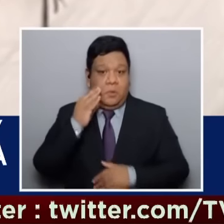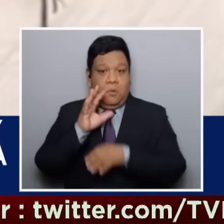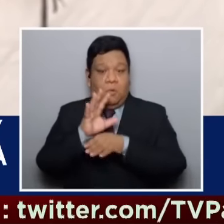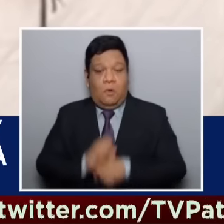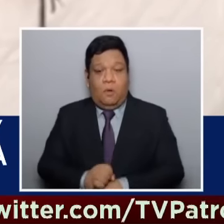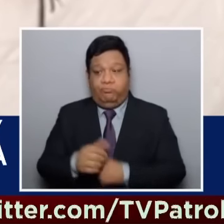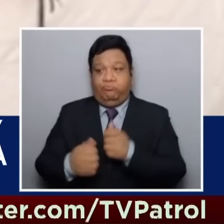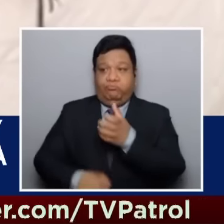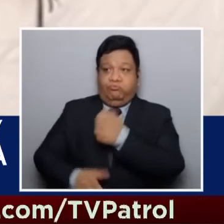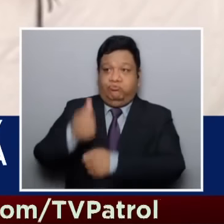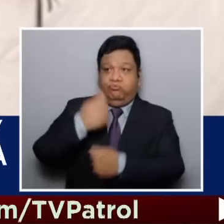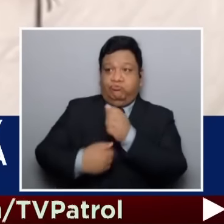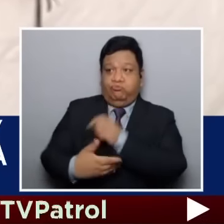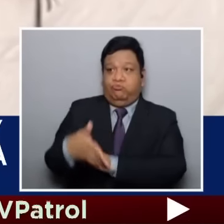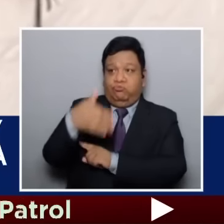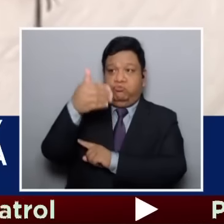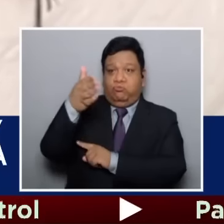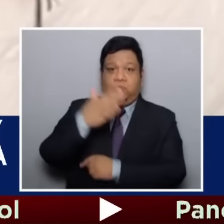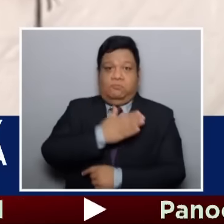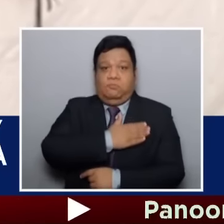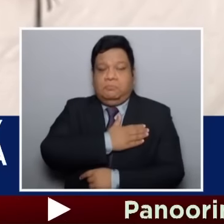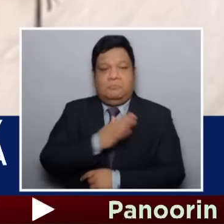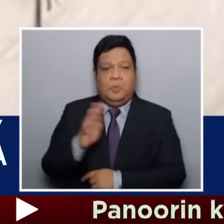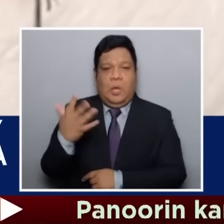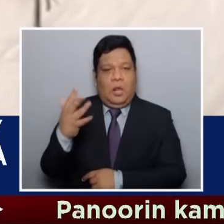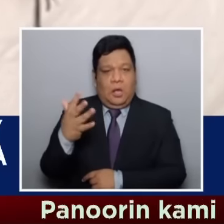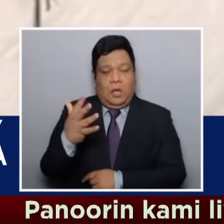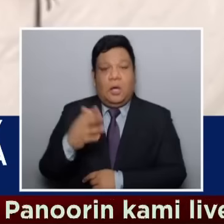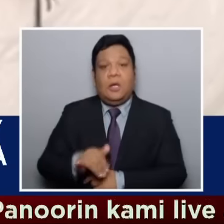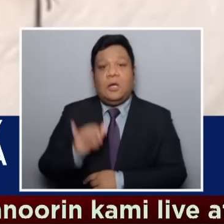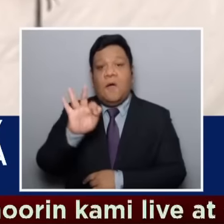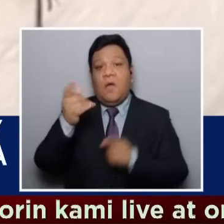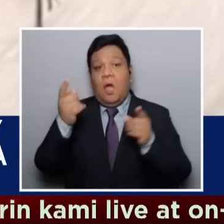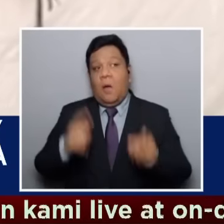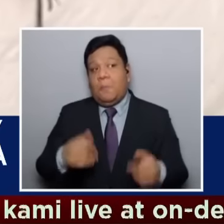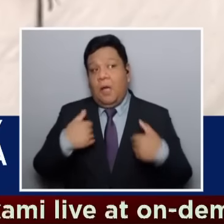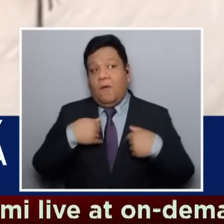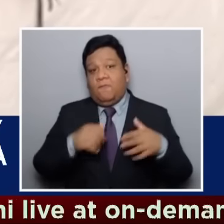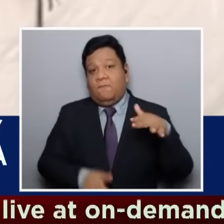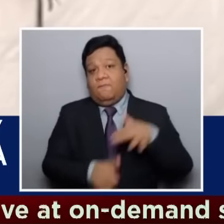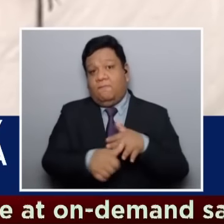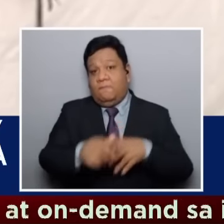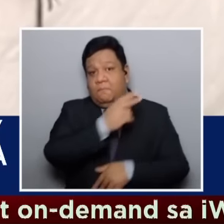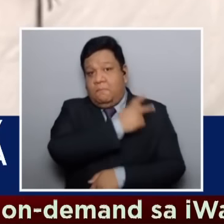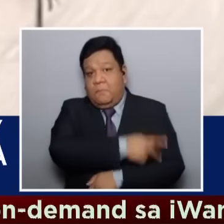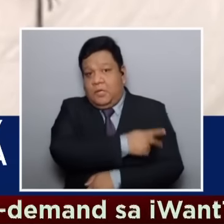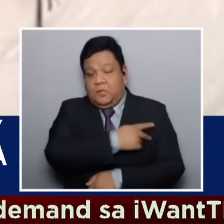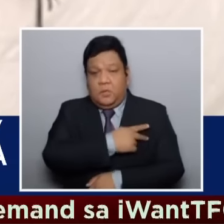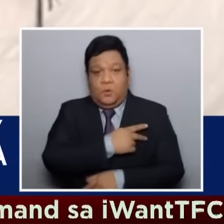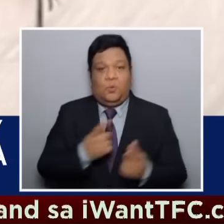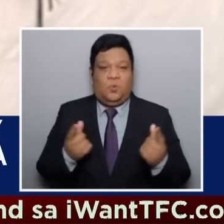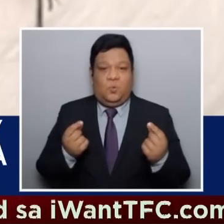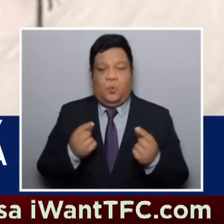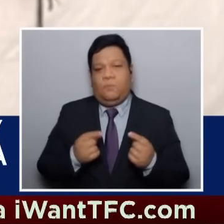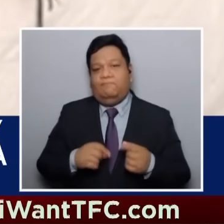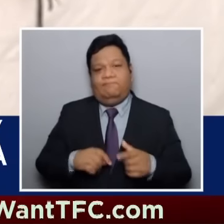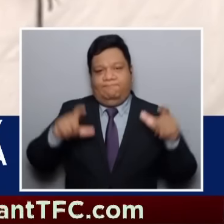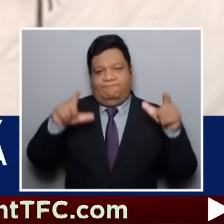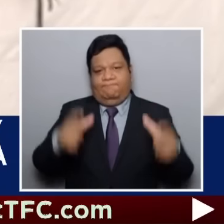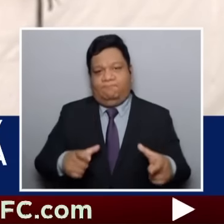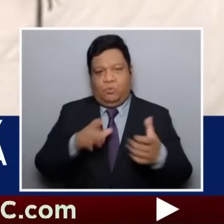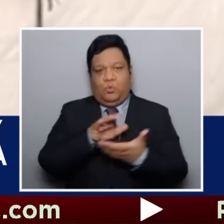ceremony tuwing umaga. At sakaling magkaroon ng pasyente ang quarantine facility, mapipilitan ang paaralan na mag-lockdown at